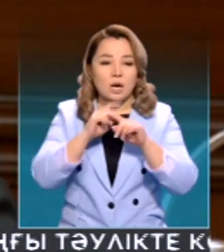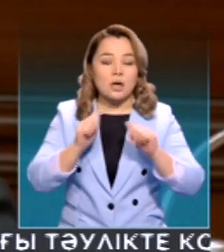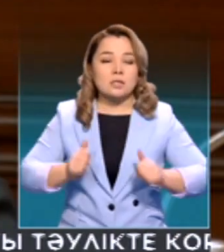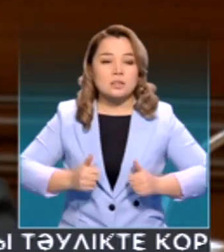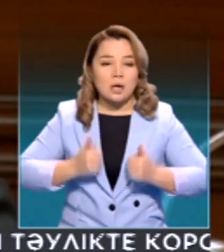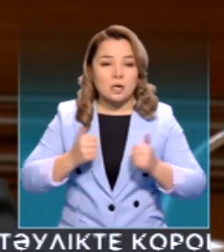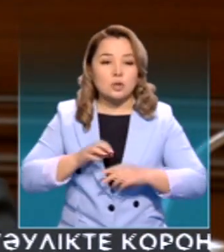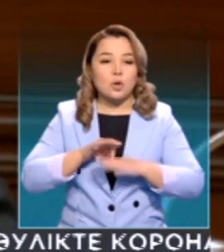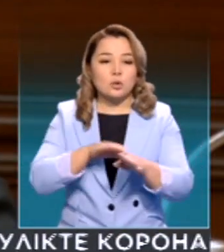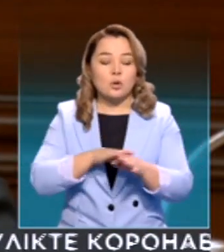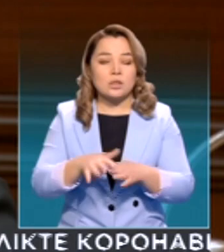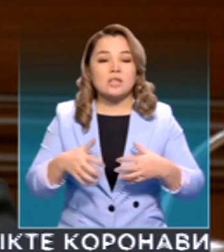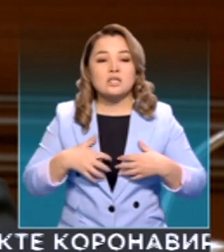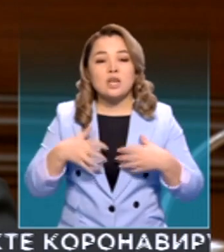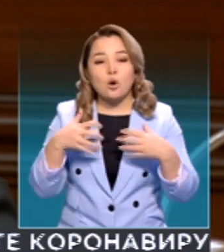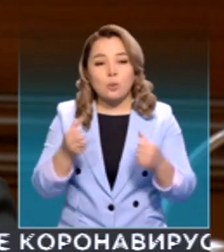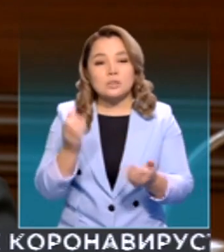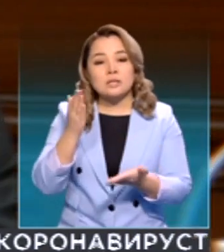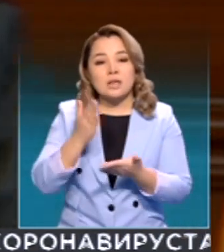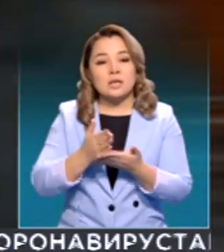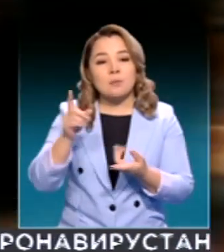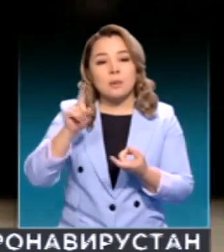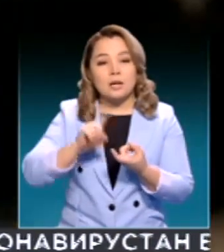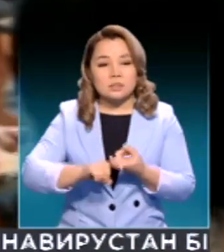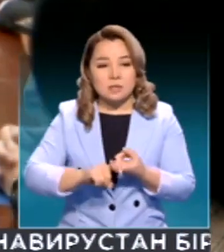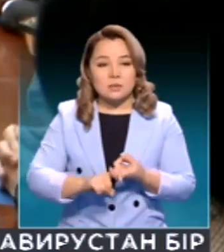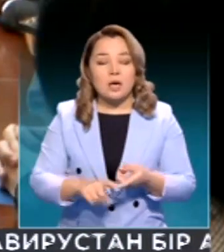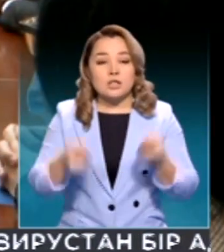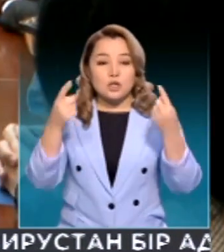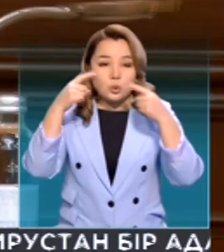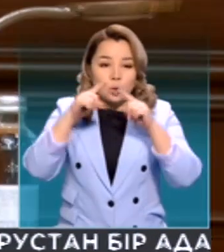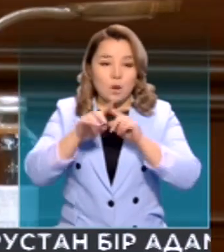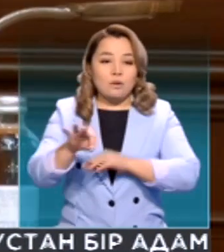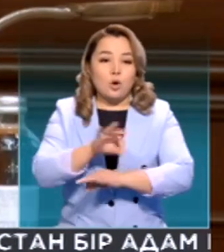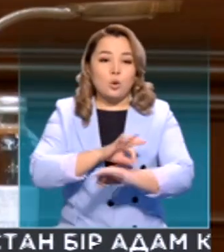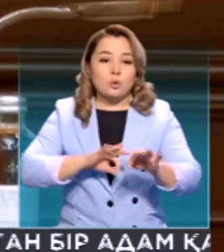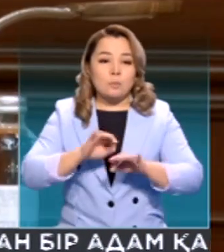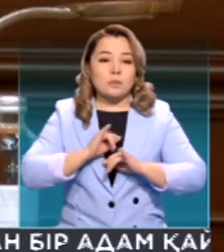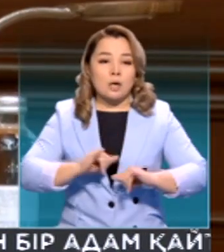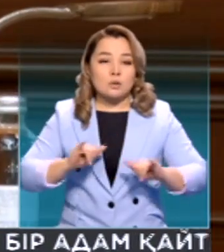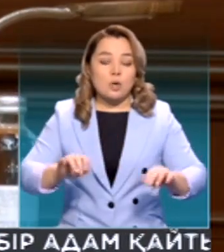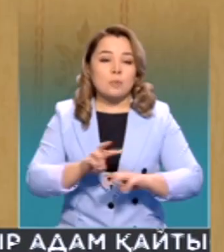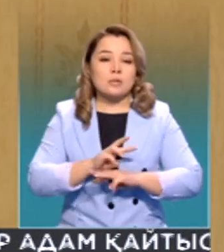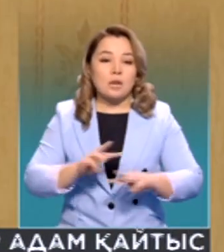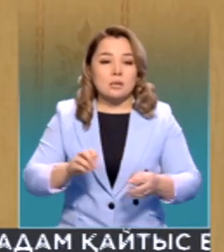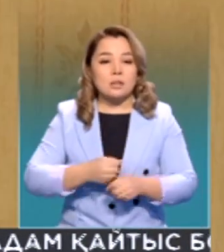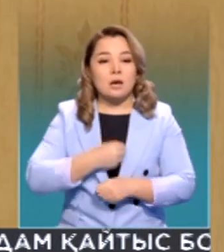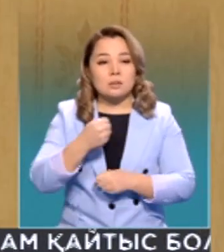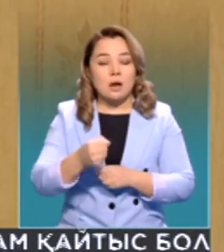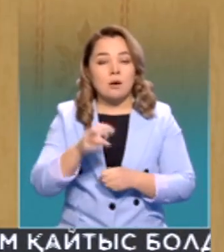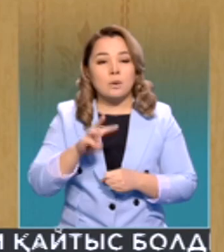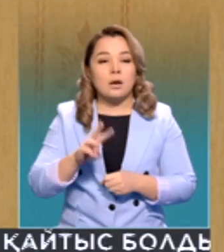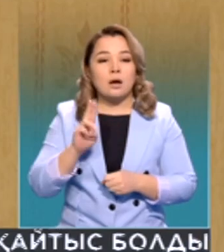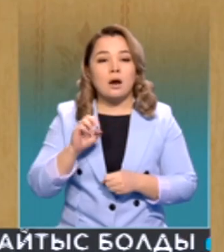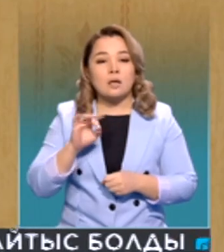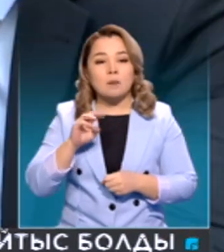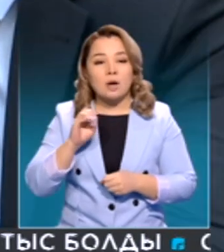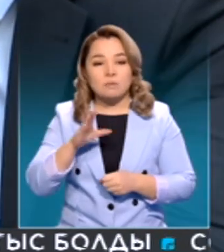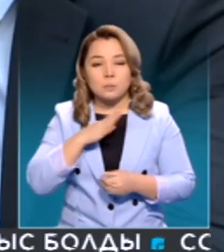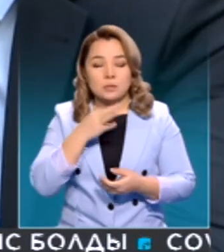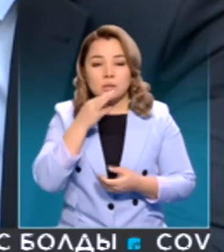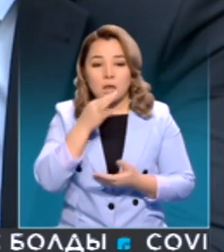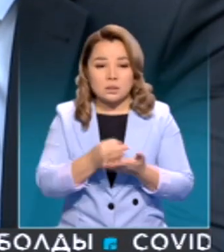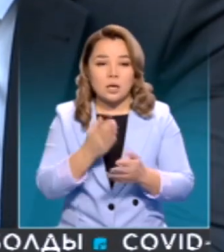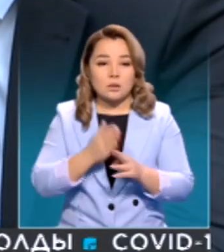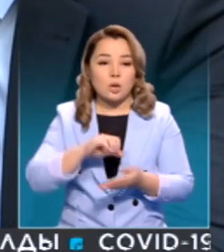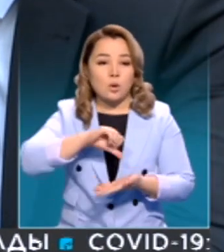бұл азаматтарымыздың денсаулығына тікелей байланысты. Индустрия және инфрақұрылымдық даму министрі болып Марат Қарабаев тағайындалды. Ол бұған дейін